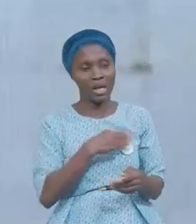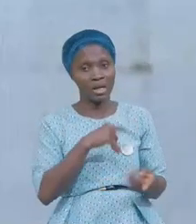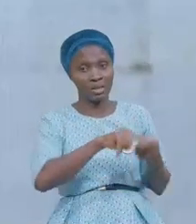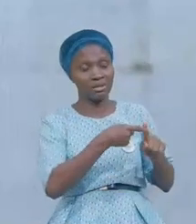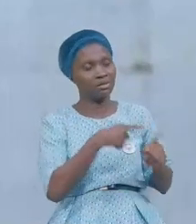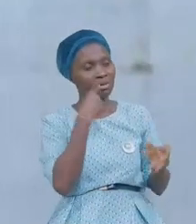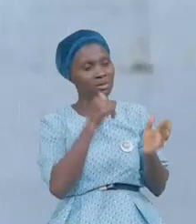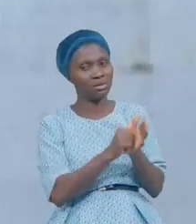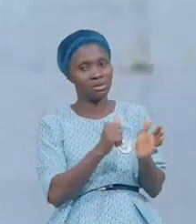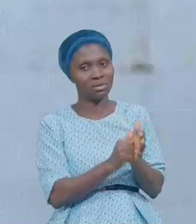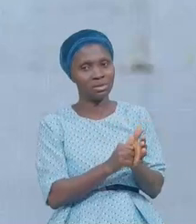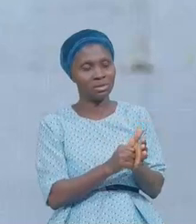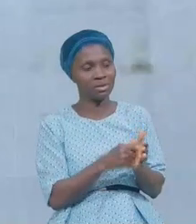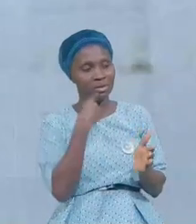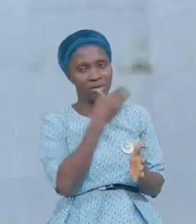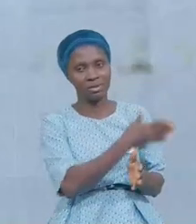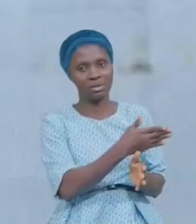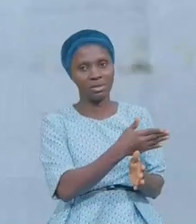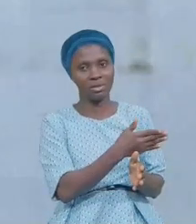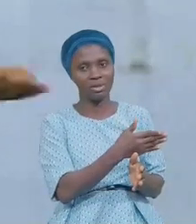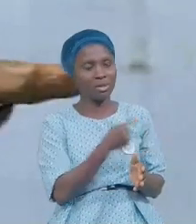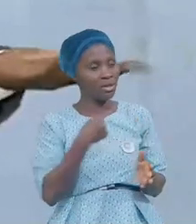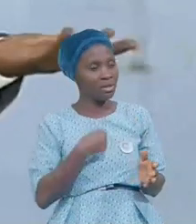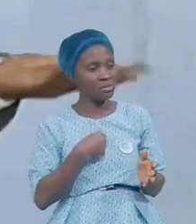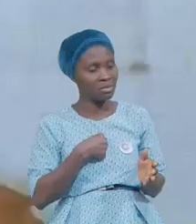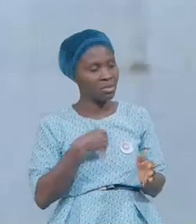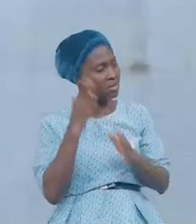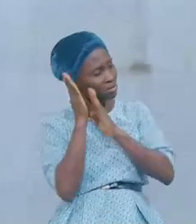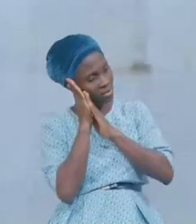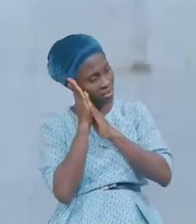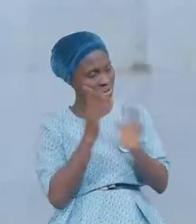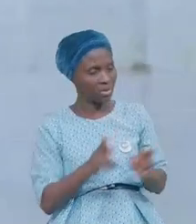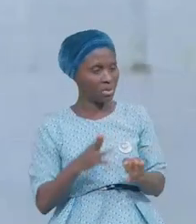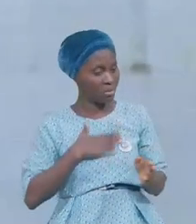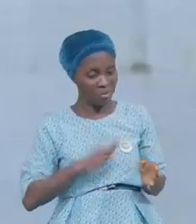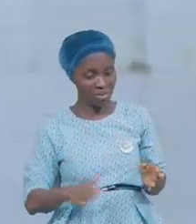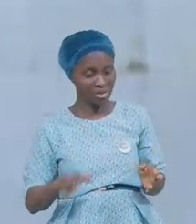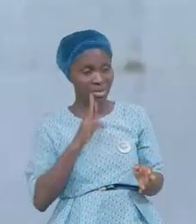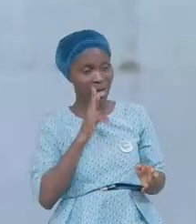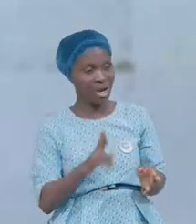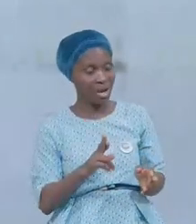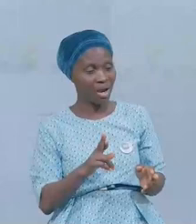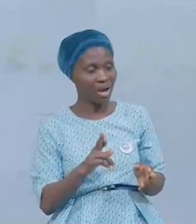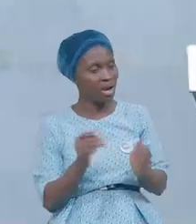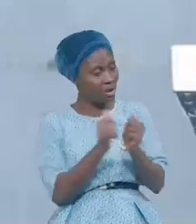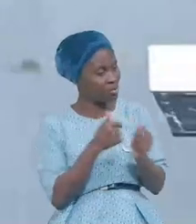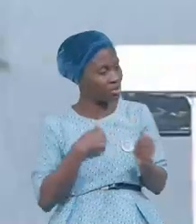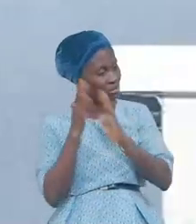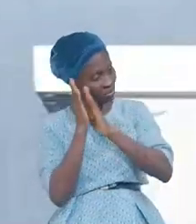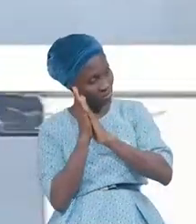Et le monsieur a dit, oh, je suis déjà au lit, couché, mes enfants sont aussi au lit avec moi.